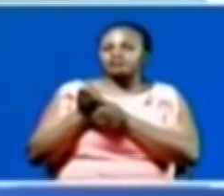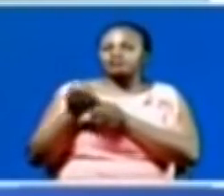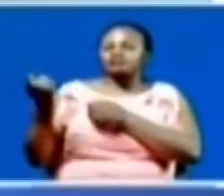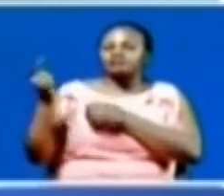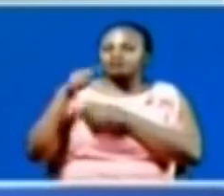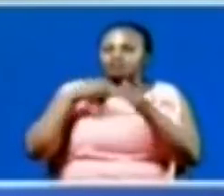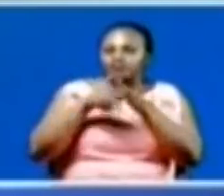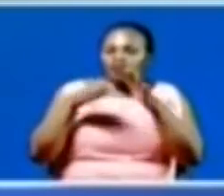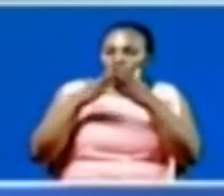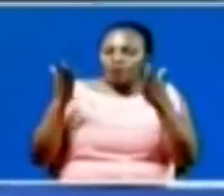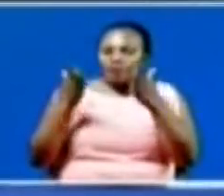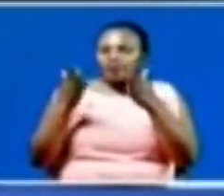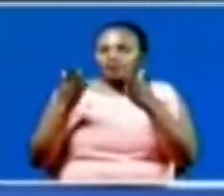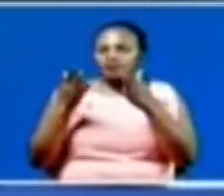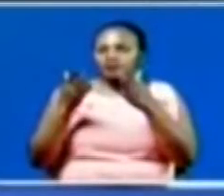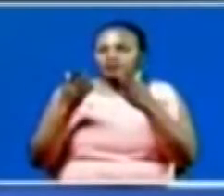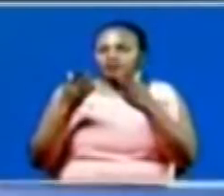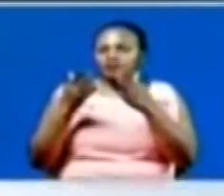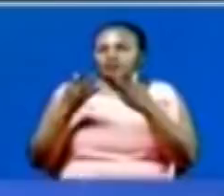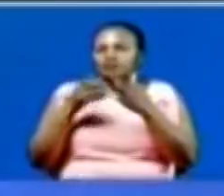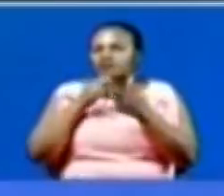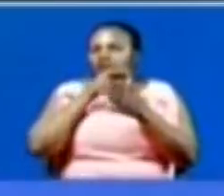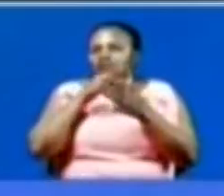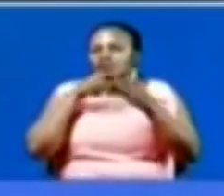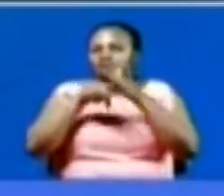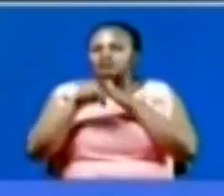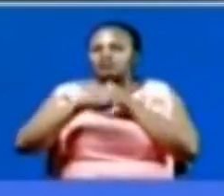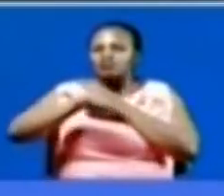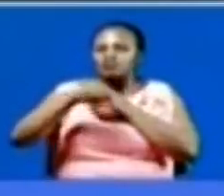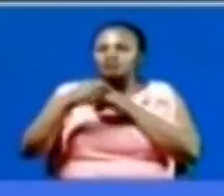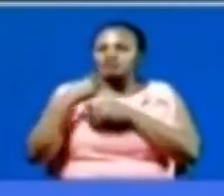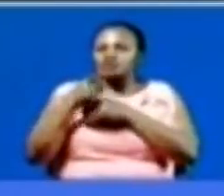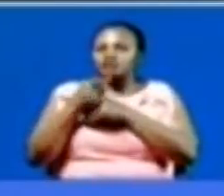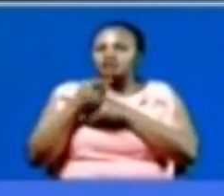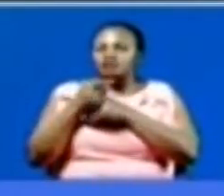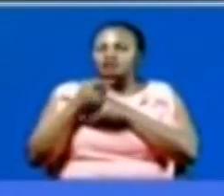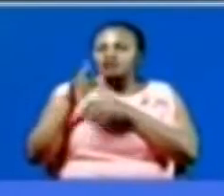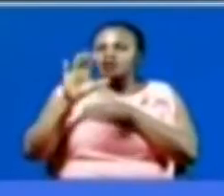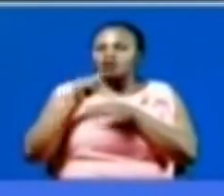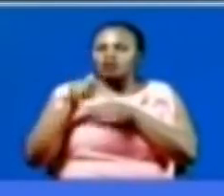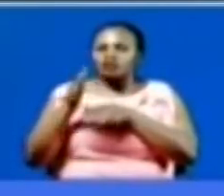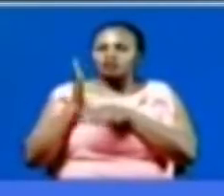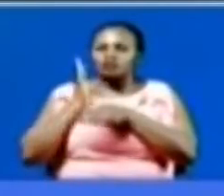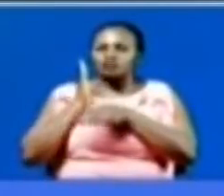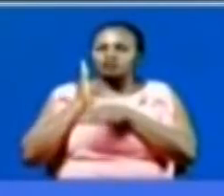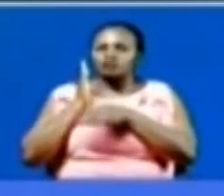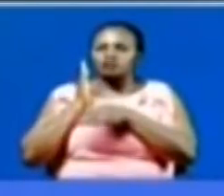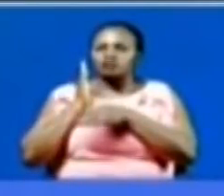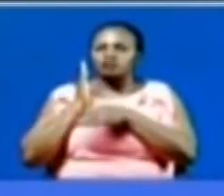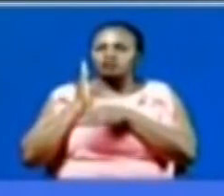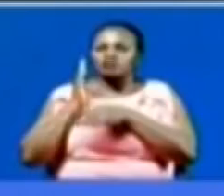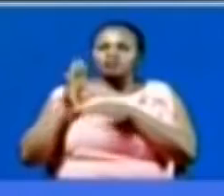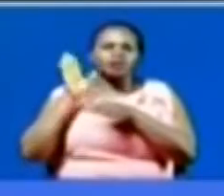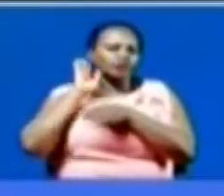ameingia amefungua mlango na anapiga kelele, ameingia street jikoni ananiambia ita security. Nikasikia